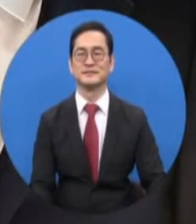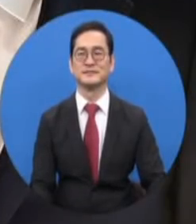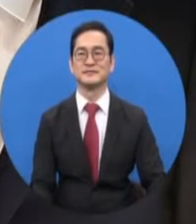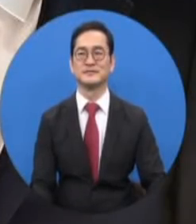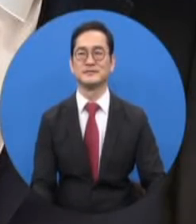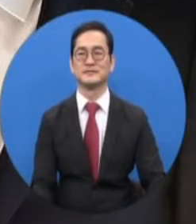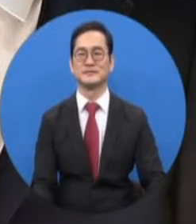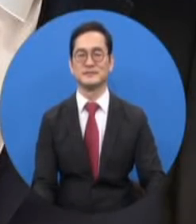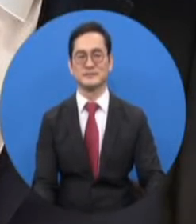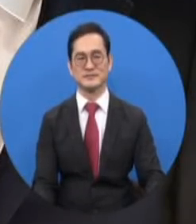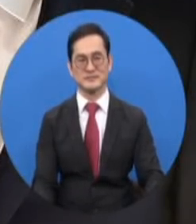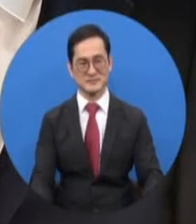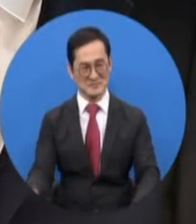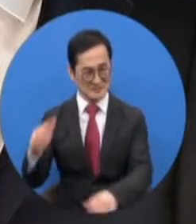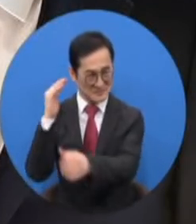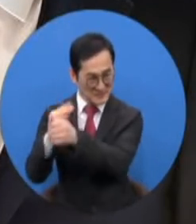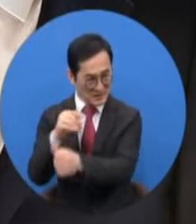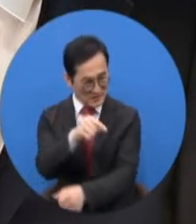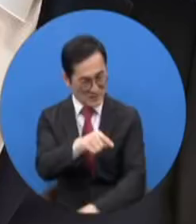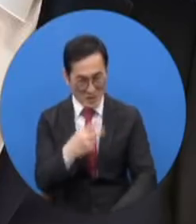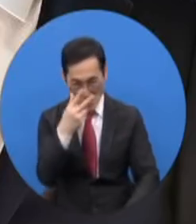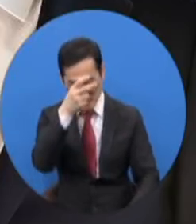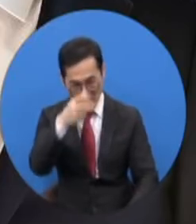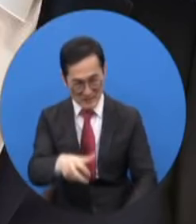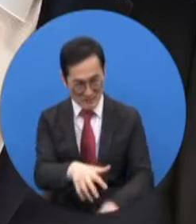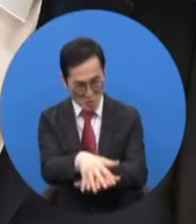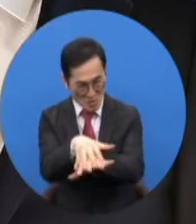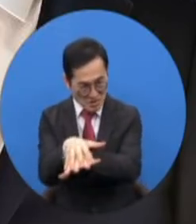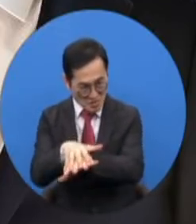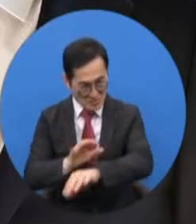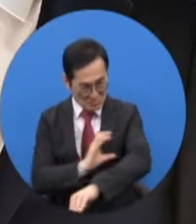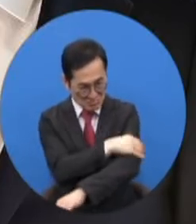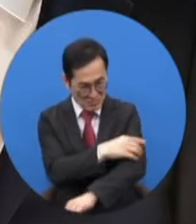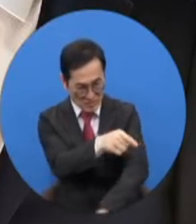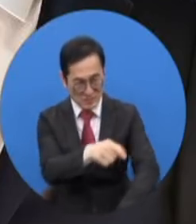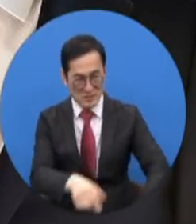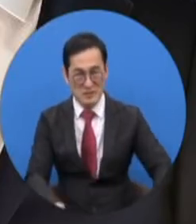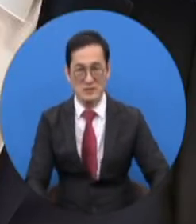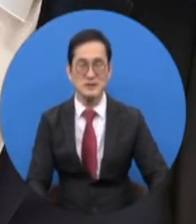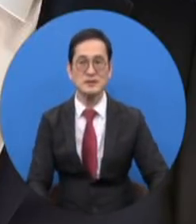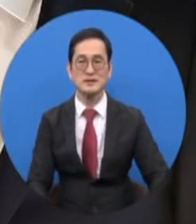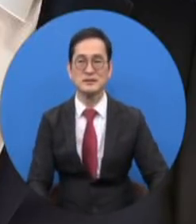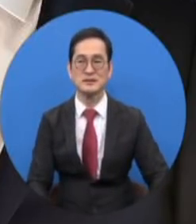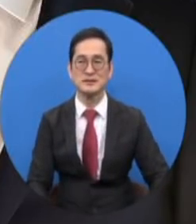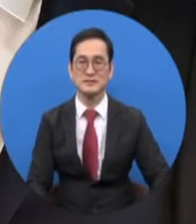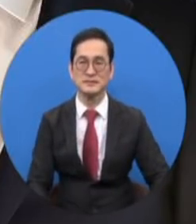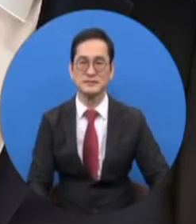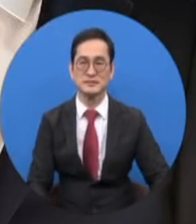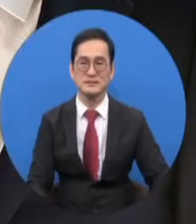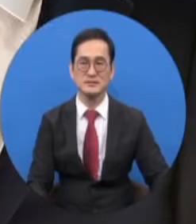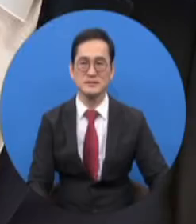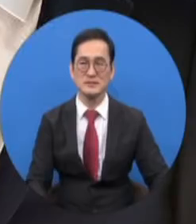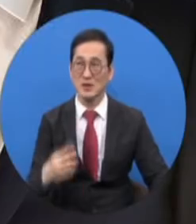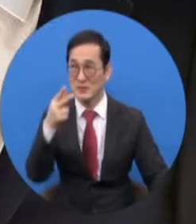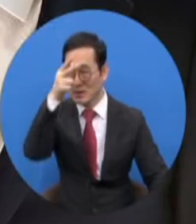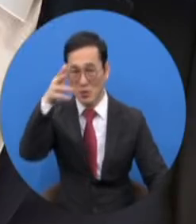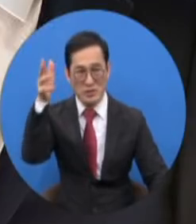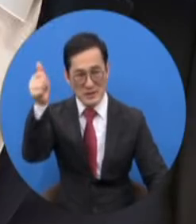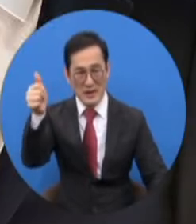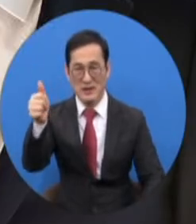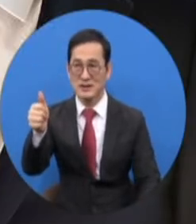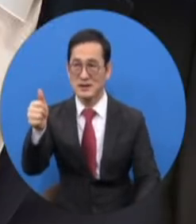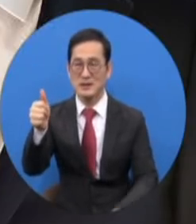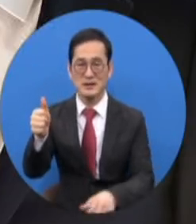검찰공화국 만들겠다는 의도다. 민주당에서는 비판했습니다. 박주민, 검찰의 중립과 독립이 중요하다고 강조하면서 정작 총장의 임기 보장 않겠다. 앞뒤가 안